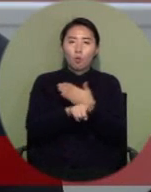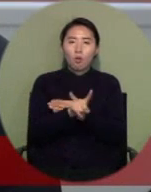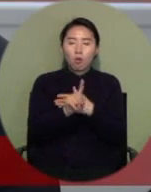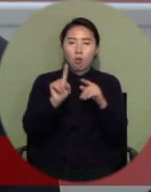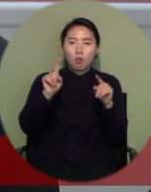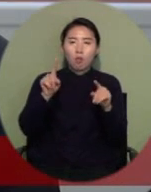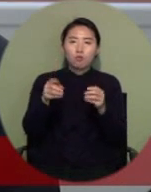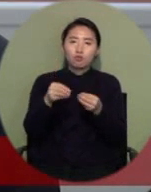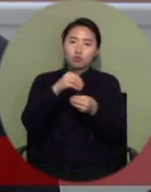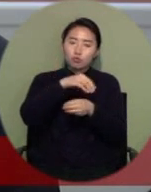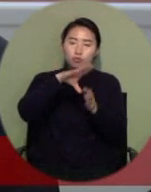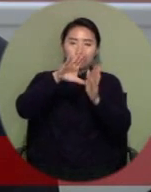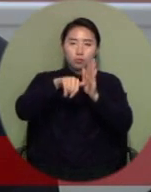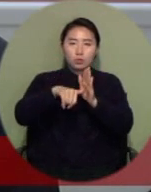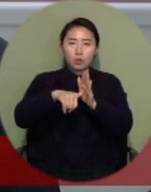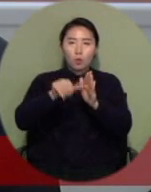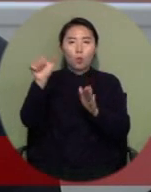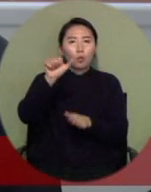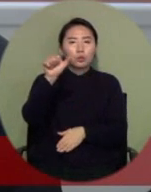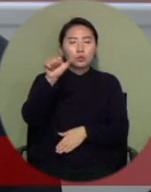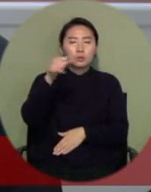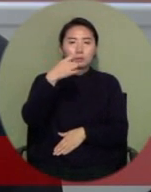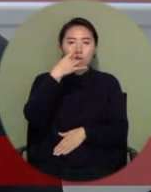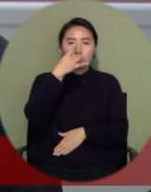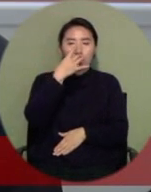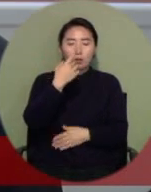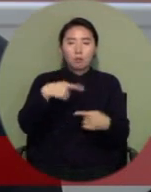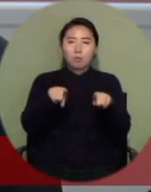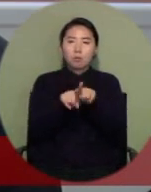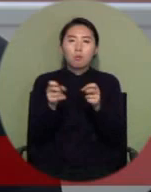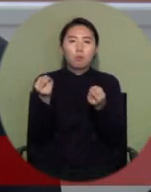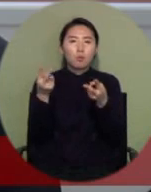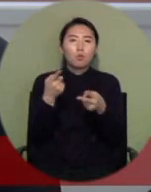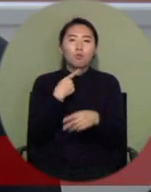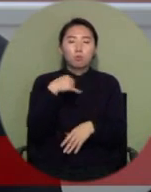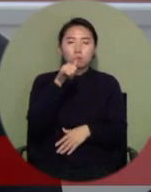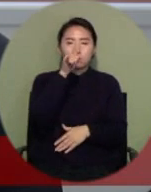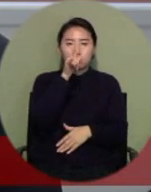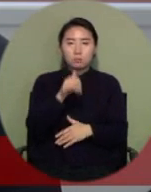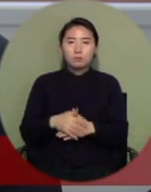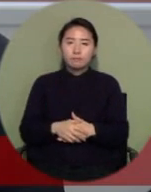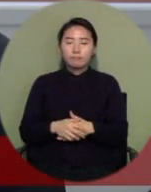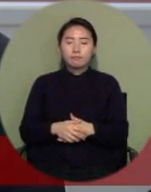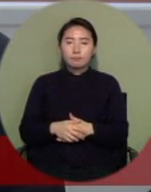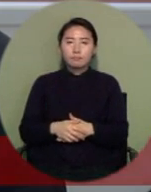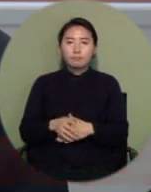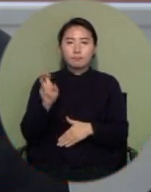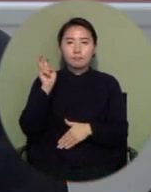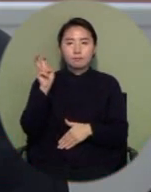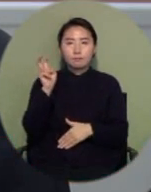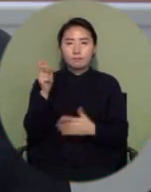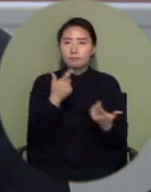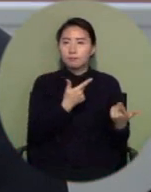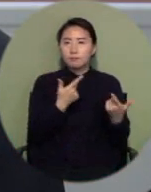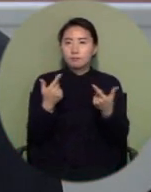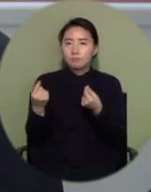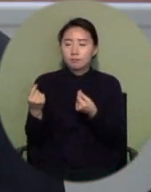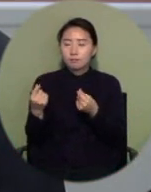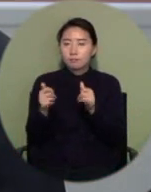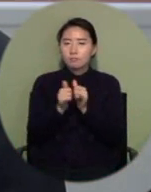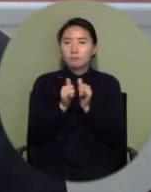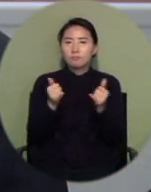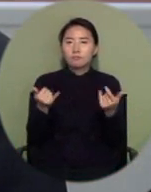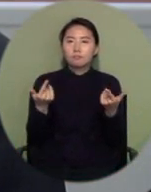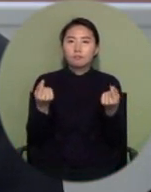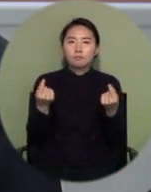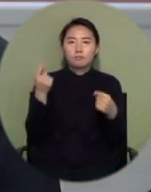때 익명으로 또 50포를 이렇게 쌀을 보내온 사람이 있었어요. 그분도 아마 현재 이분이지